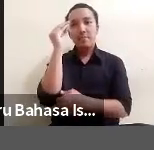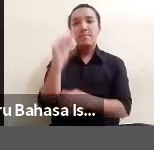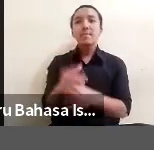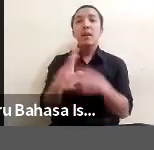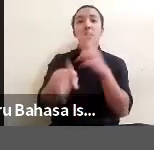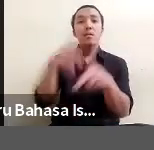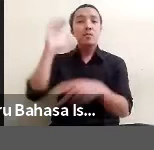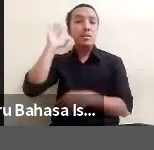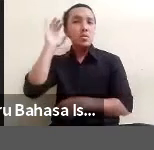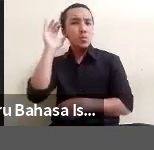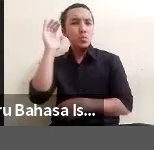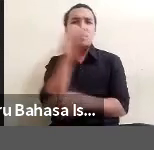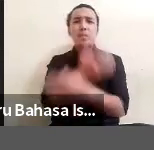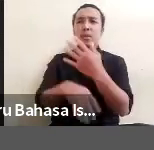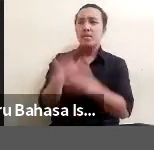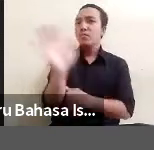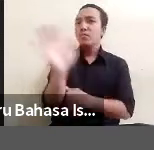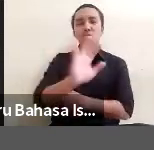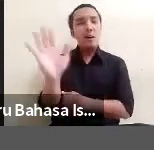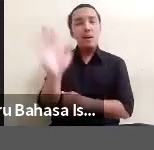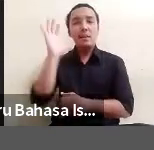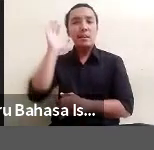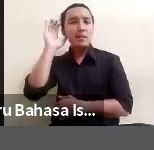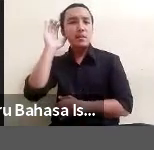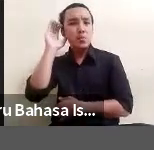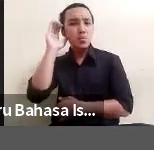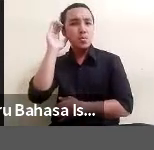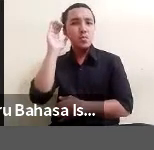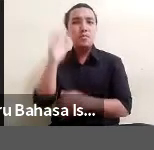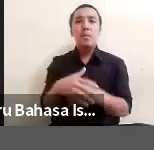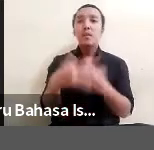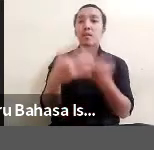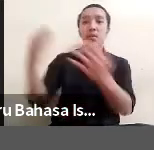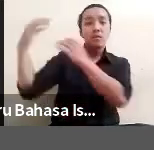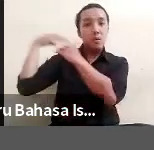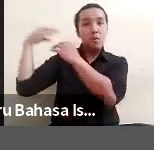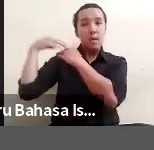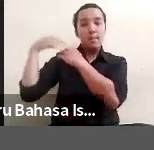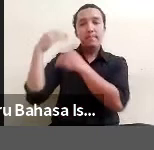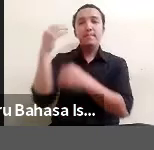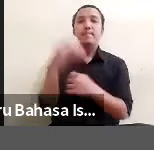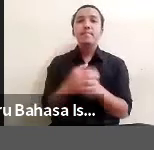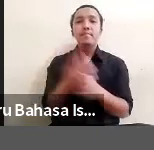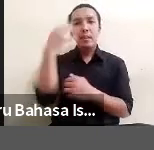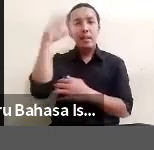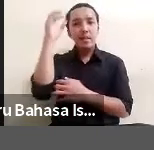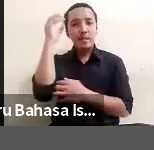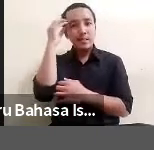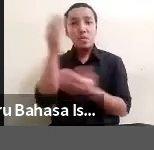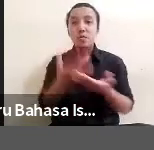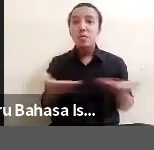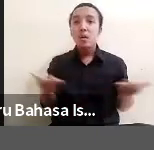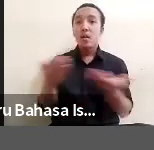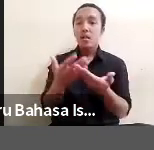hanya menjadi isu atau tanggung jawab dinas sosial. Kalau dulu, kalau mau bicara disabilitas, jangan ke